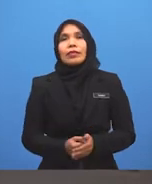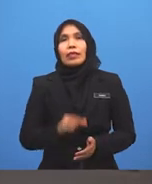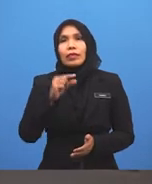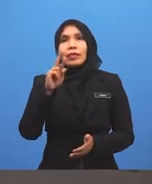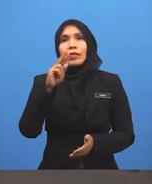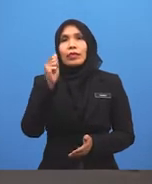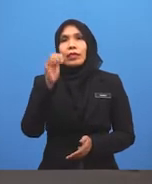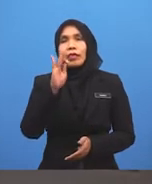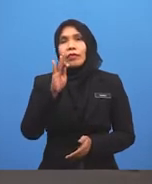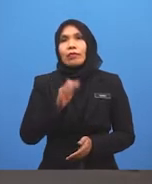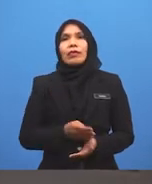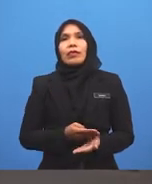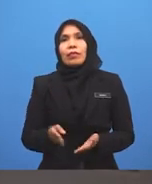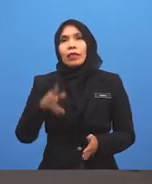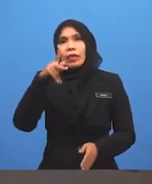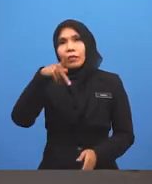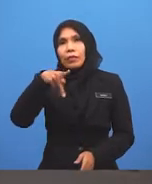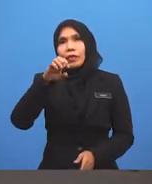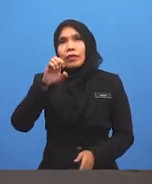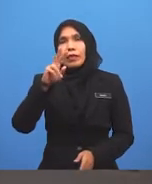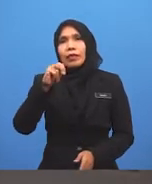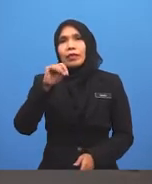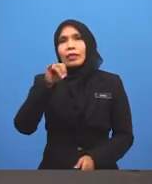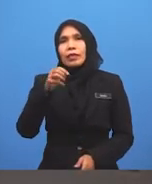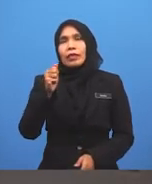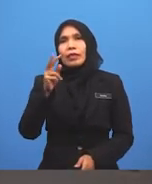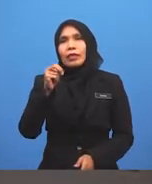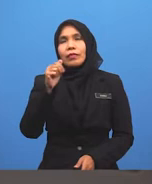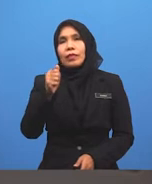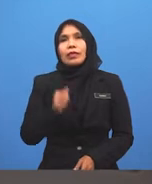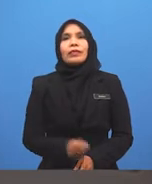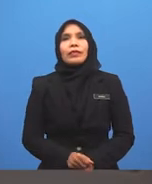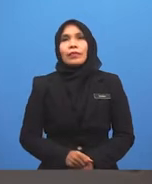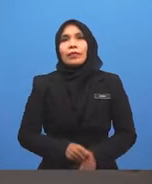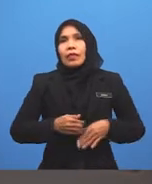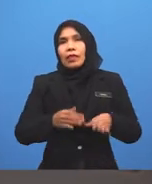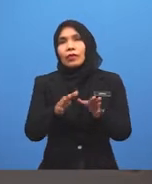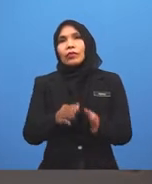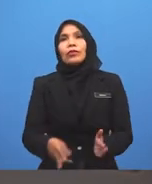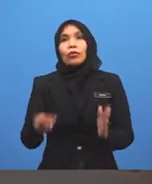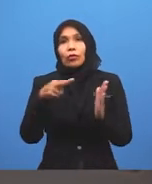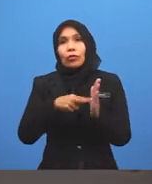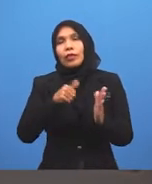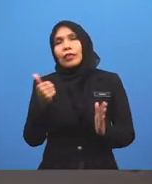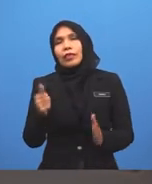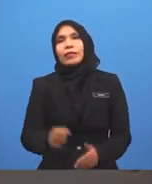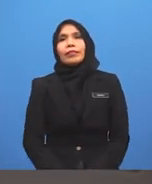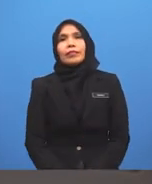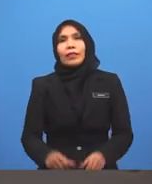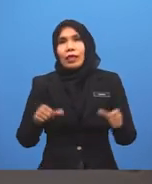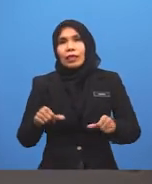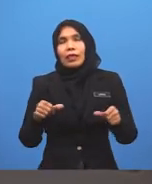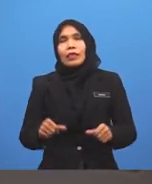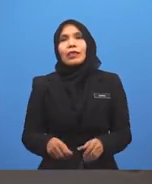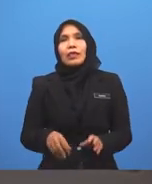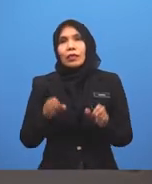terhasil bagi penjana arus ulang-alik. Aktiviti ini anda boleh bincangkan bersama guru dan